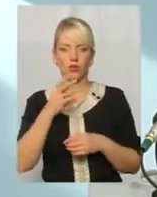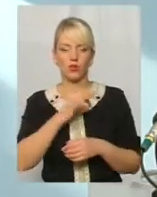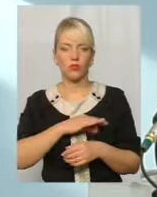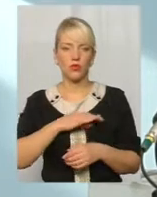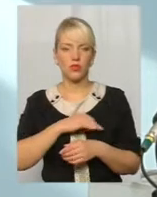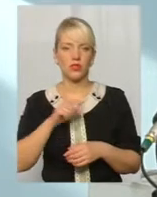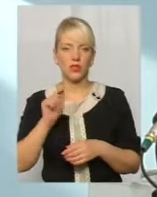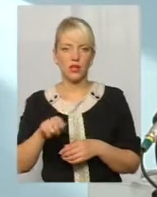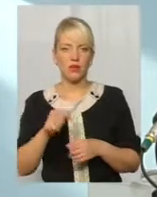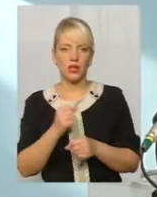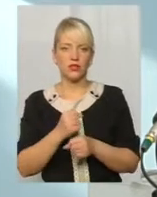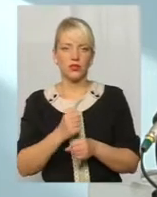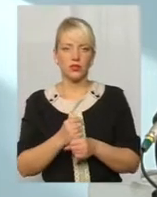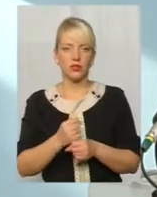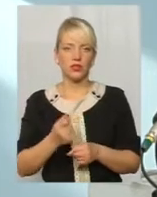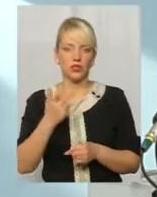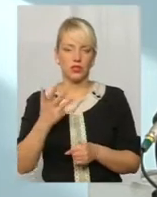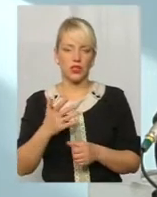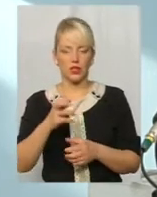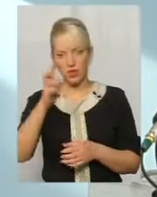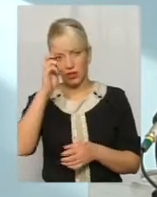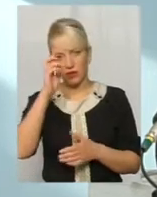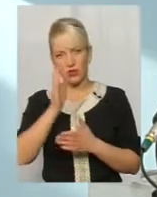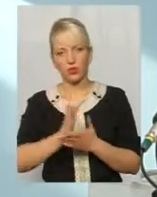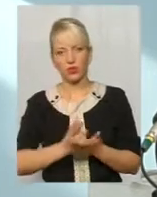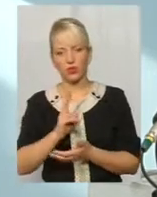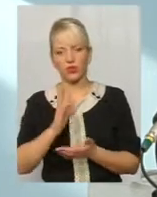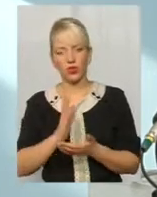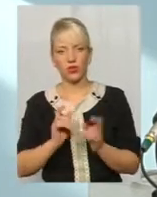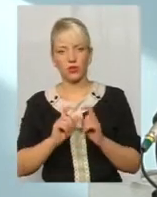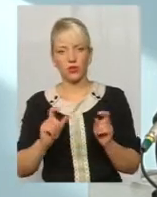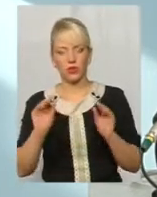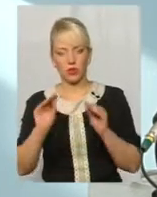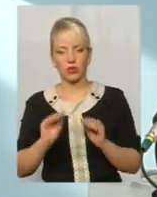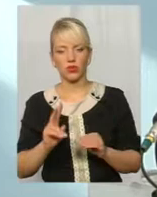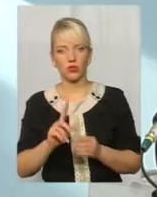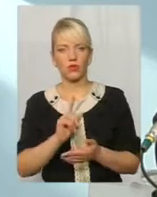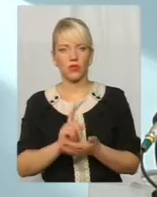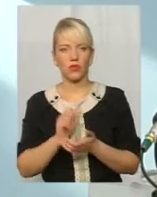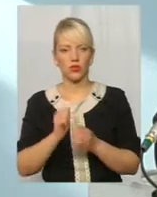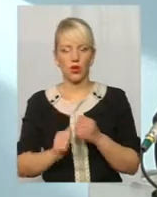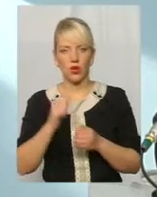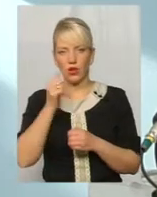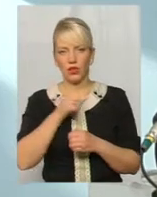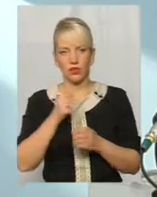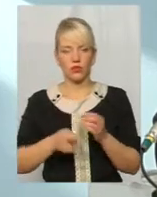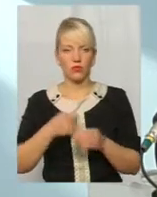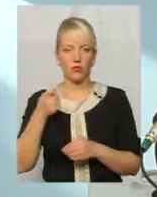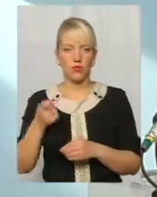ній працює численний ряд державних службовців, які є суб'єктами декларування, які зобов'язані щорічно